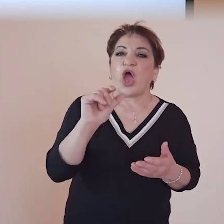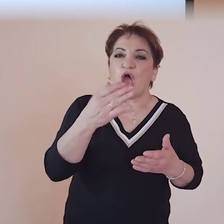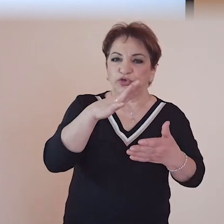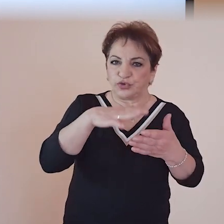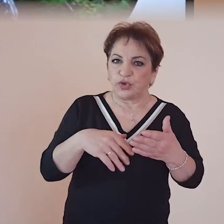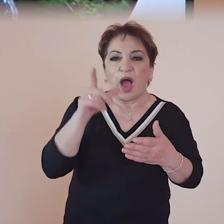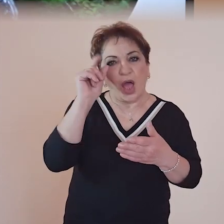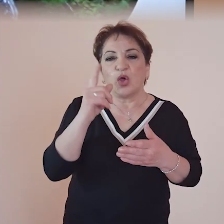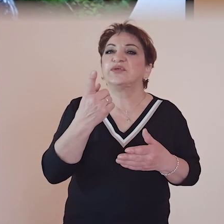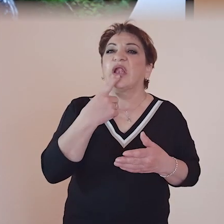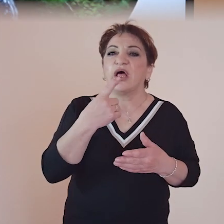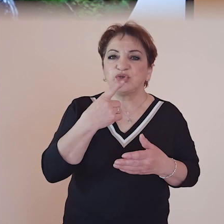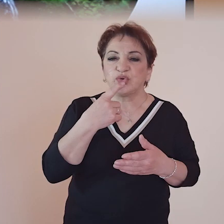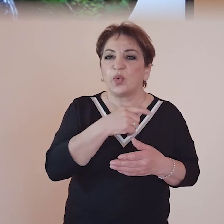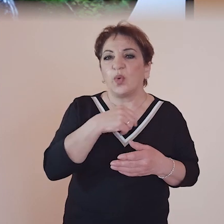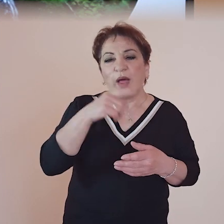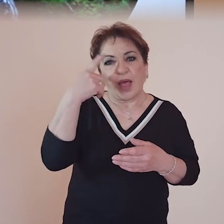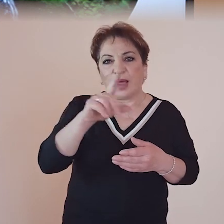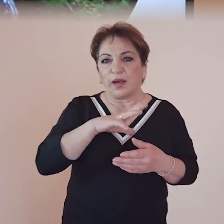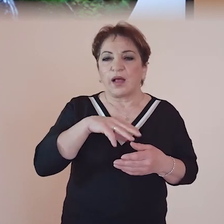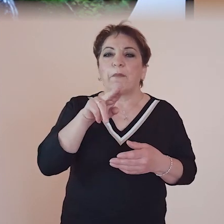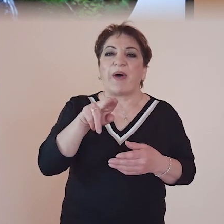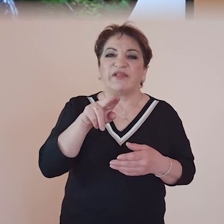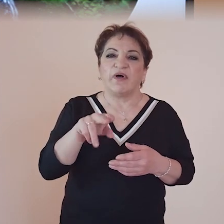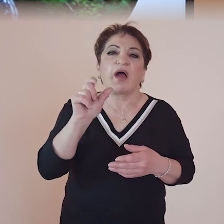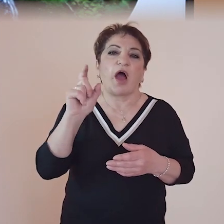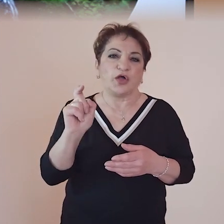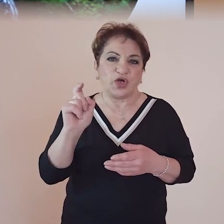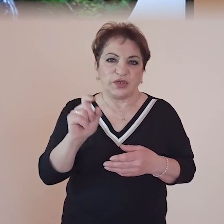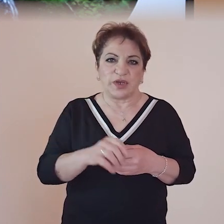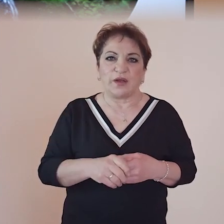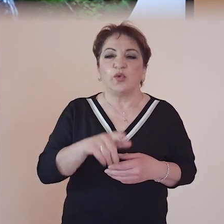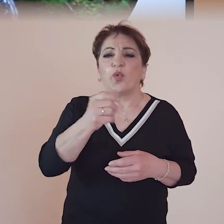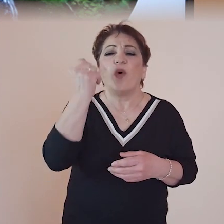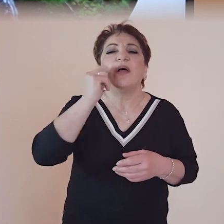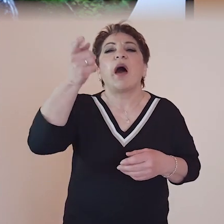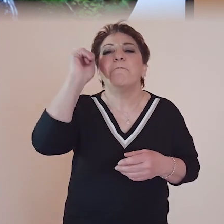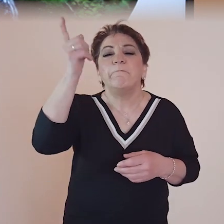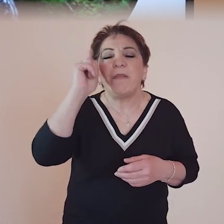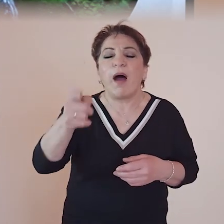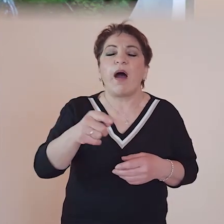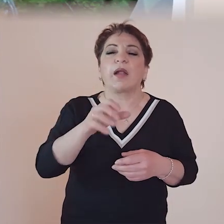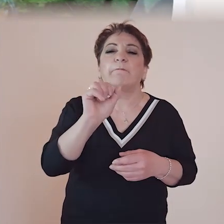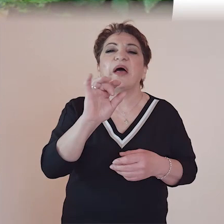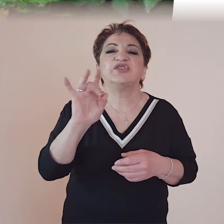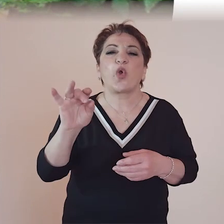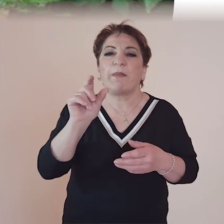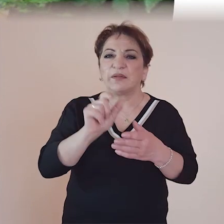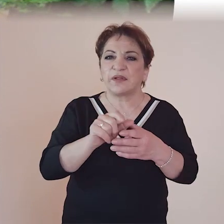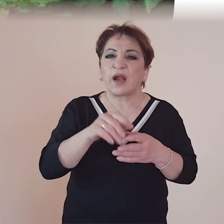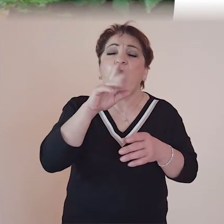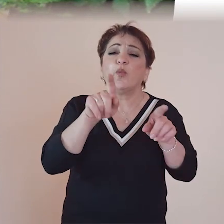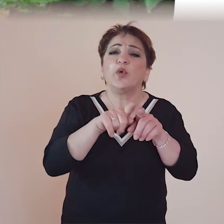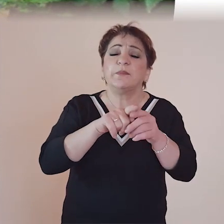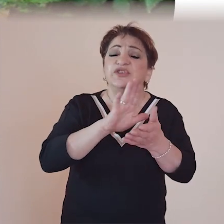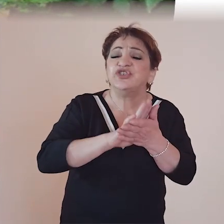հայոց լեզու, որի հեղինակն է պատվական խաճատրյանը։ Դու հնաբար, մեզ ռոպատար, աղպյուրիպես